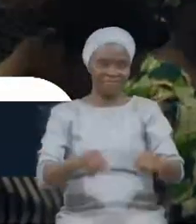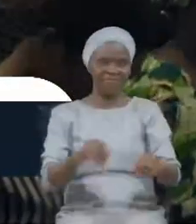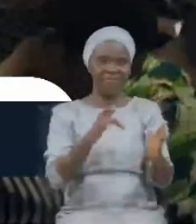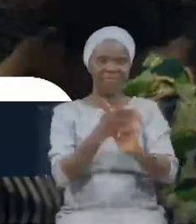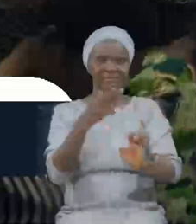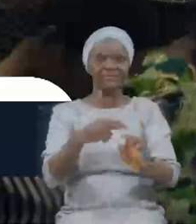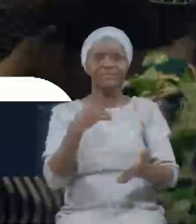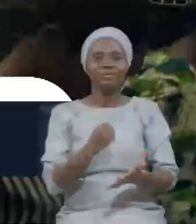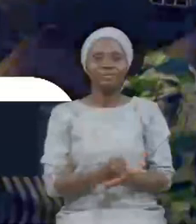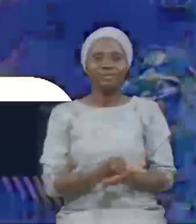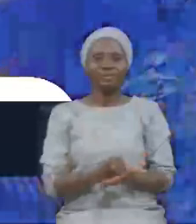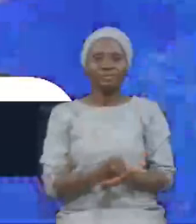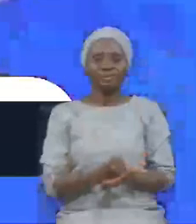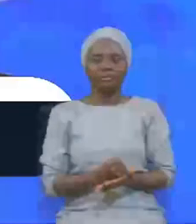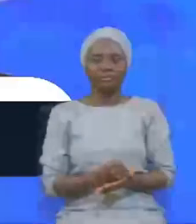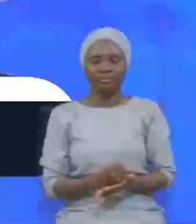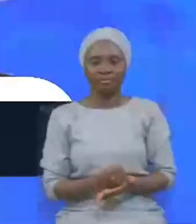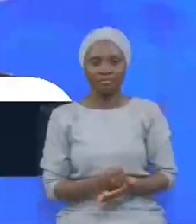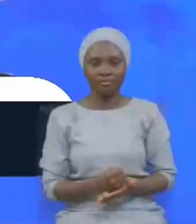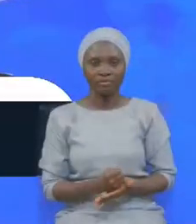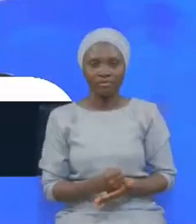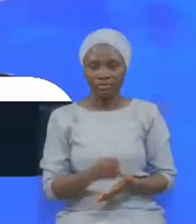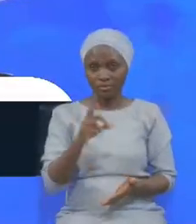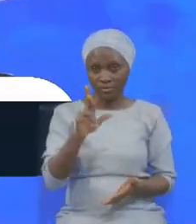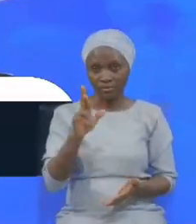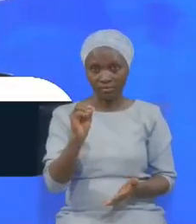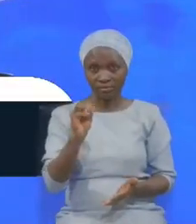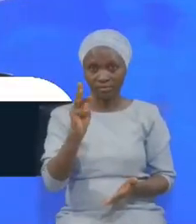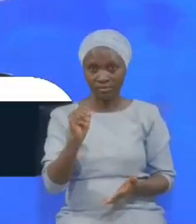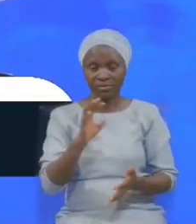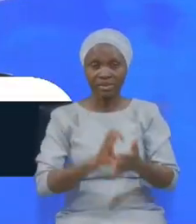votre libération est venue. Romains 6.